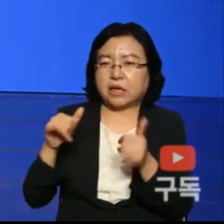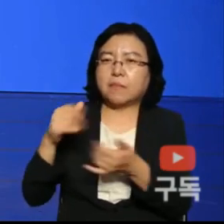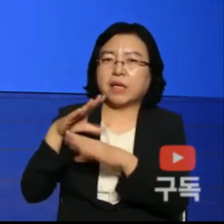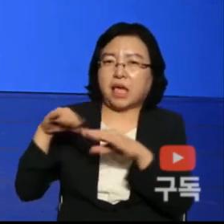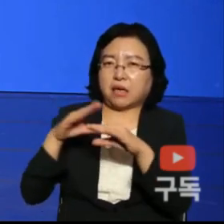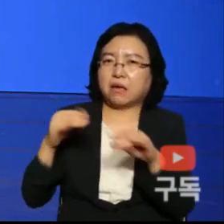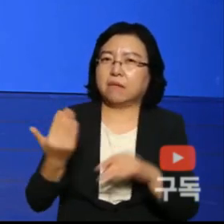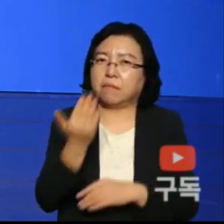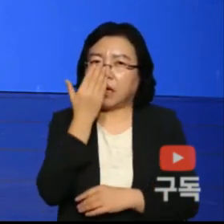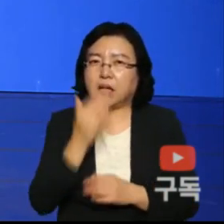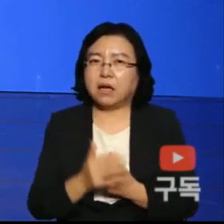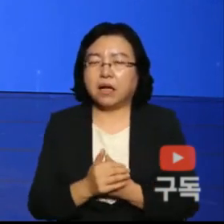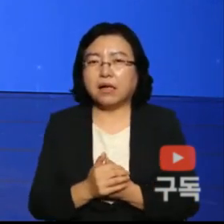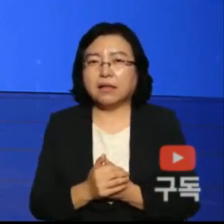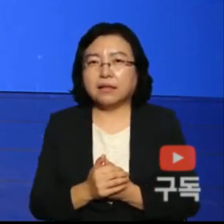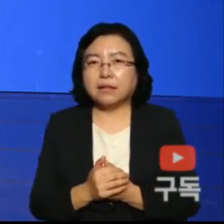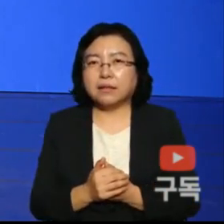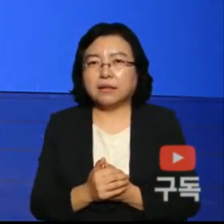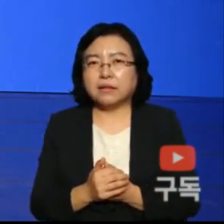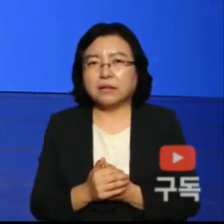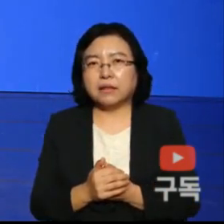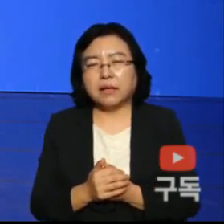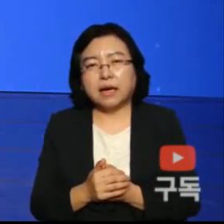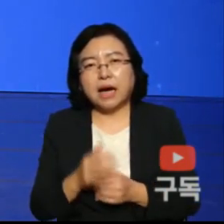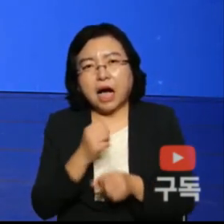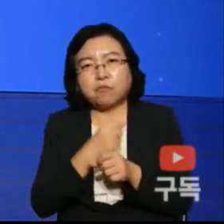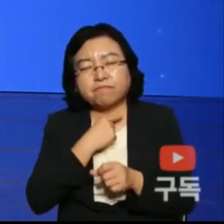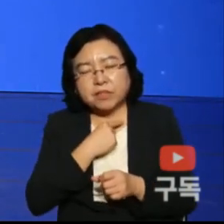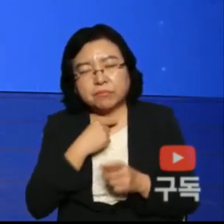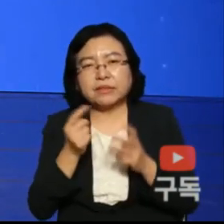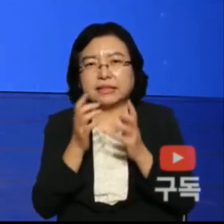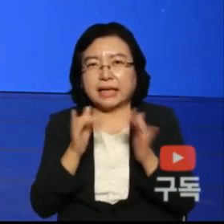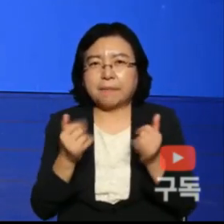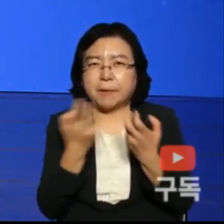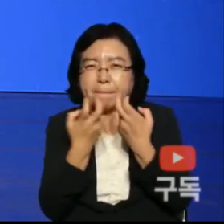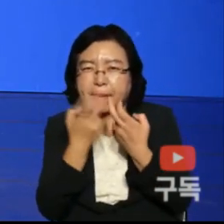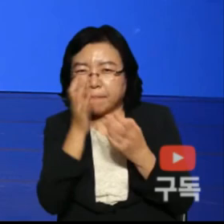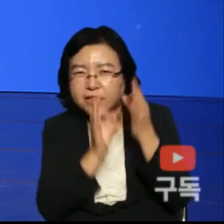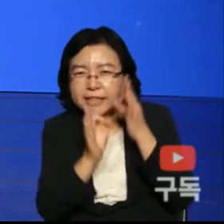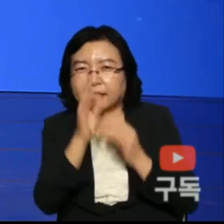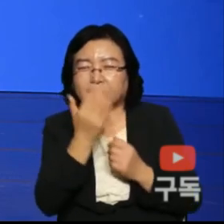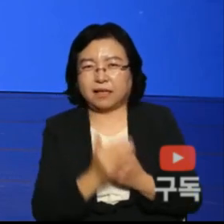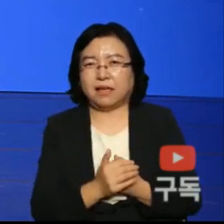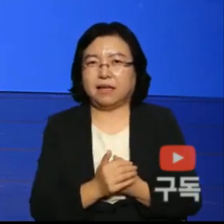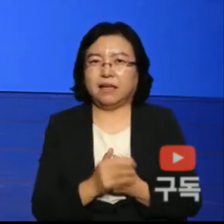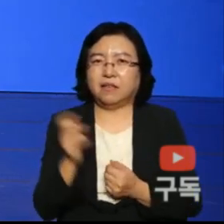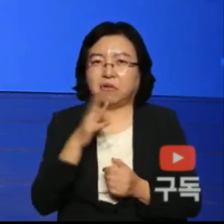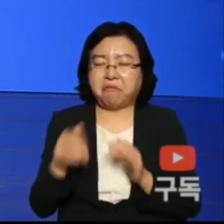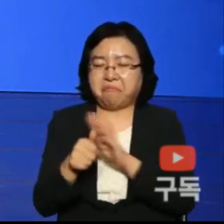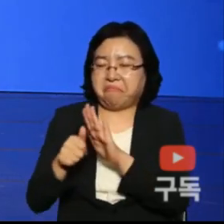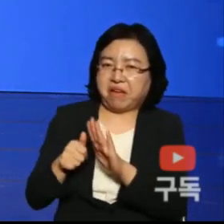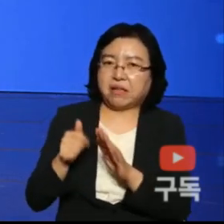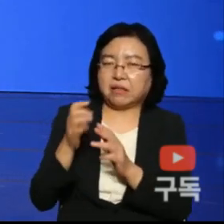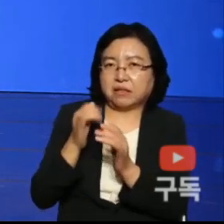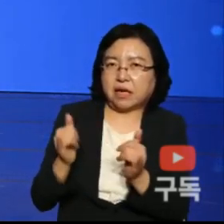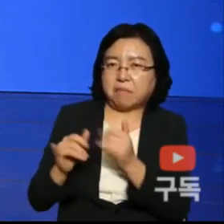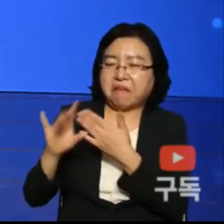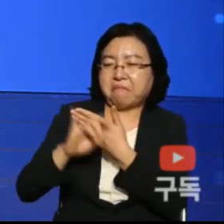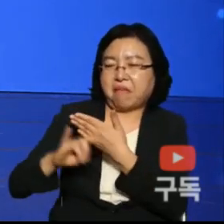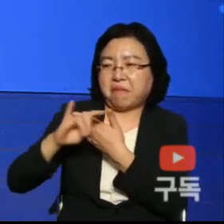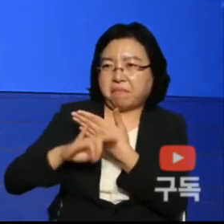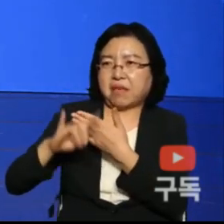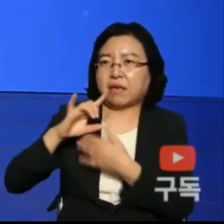있습니다 하려는 사람은 방법을 찾게 마련이고 피하거나 게으른 사람은 핑계거리를